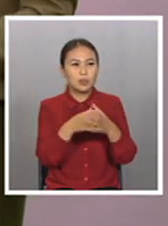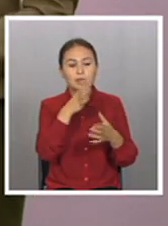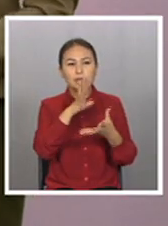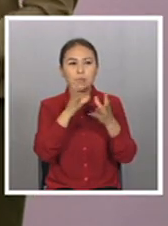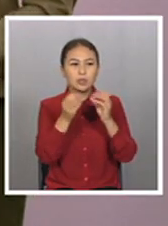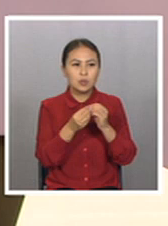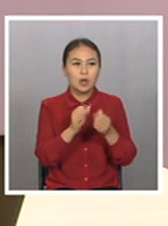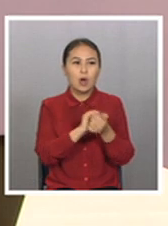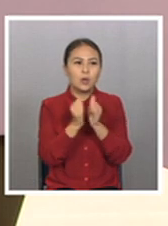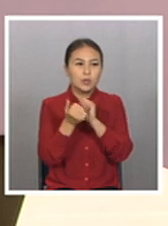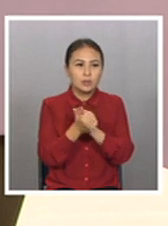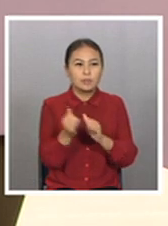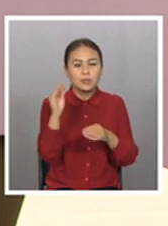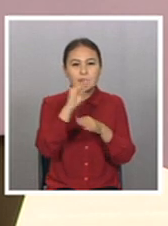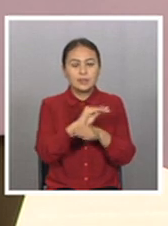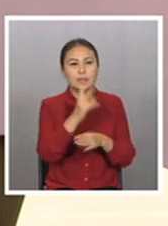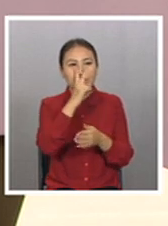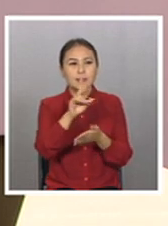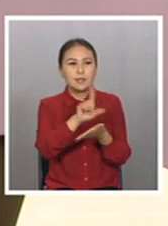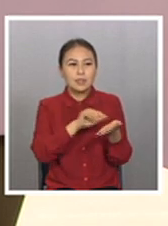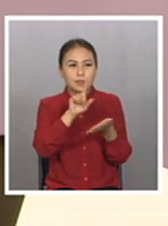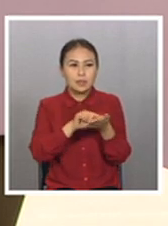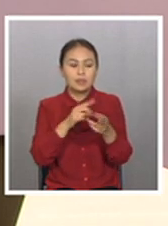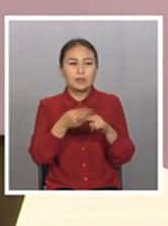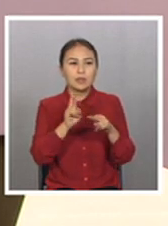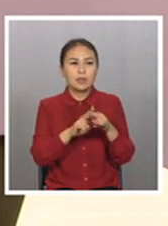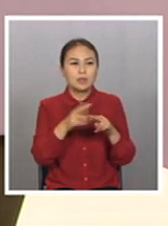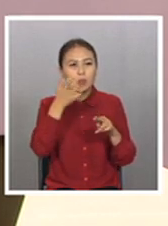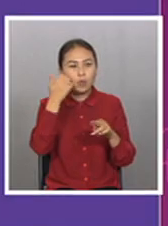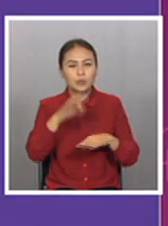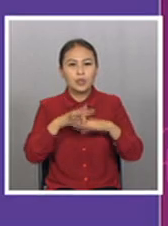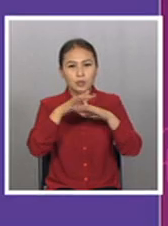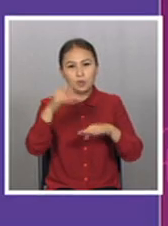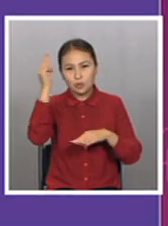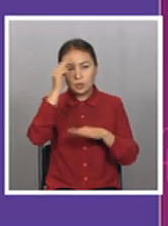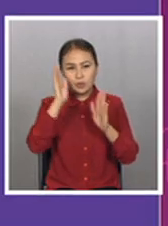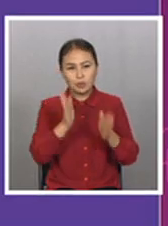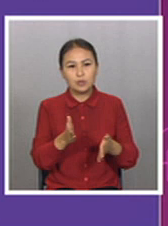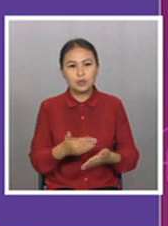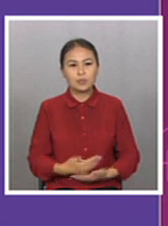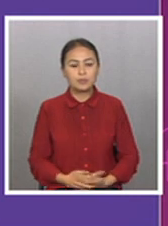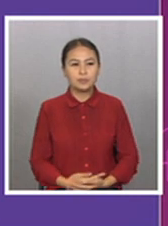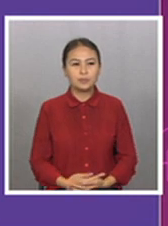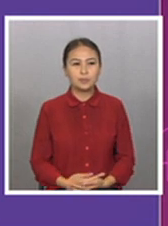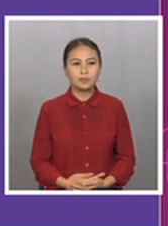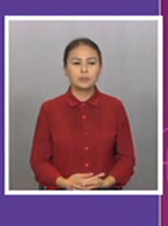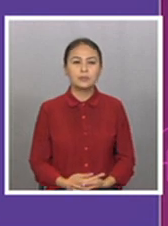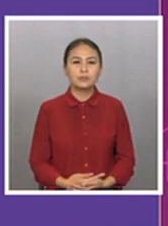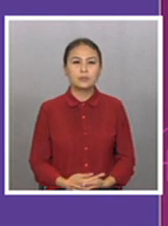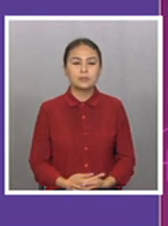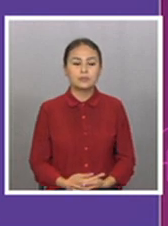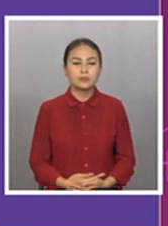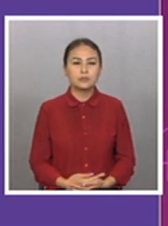мен қиылысуының ауыстырымдылық және терімділік қасиеттерін қолдануды үйренесіңдер.